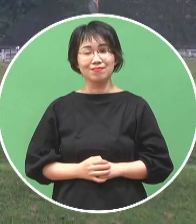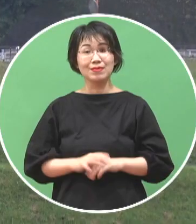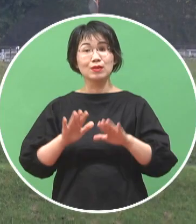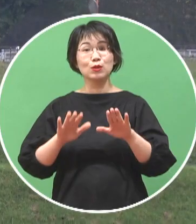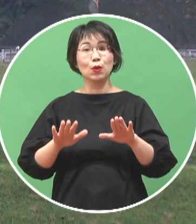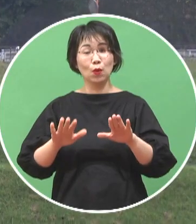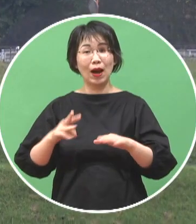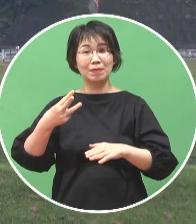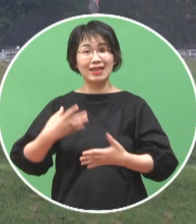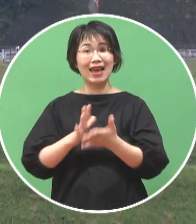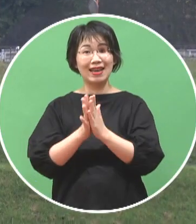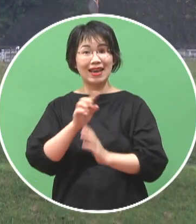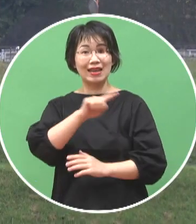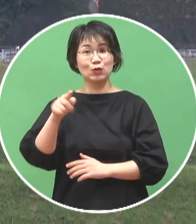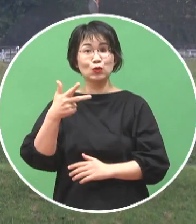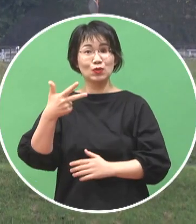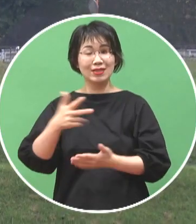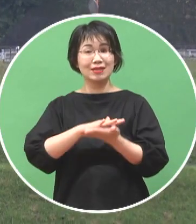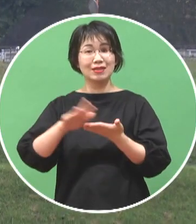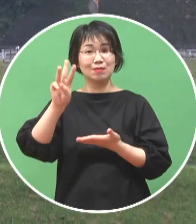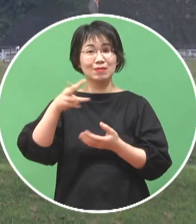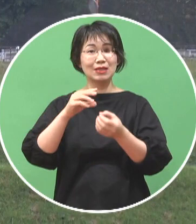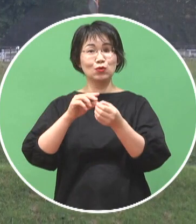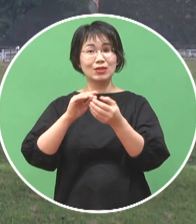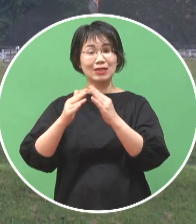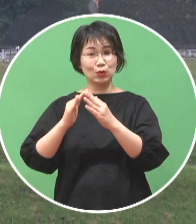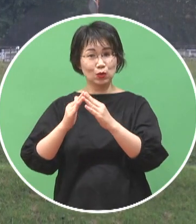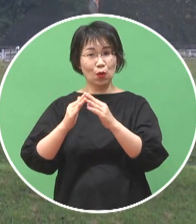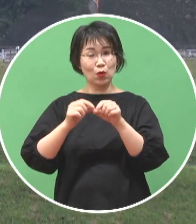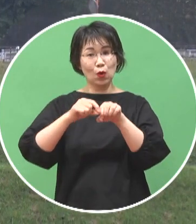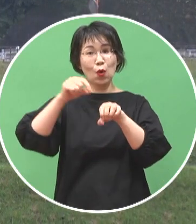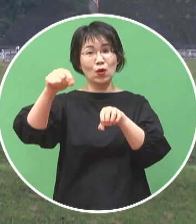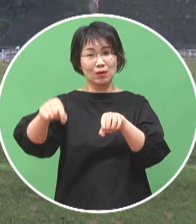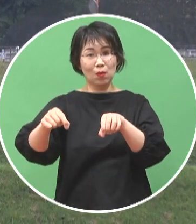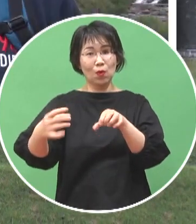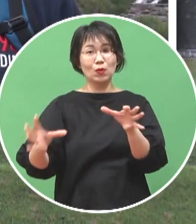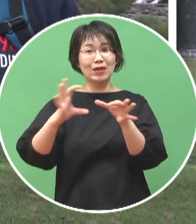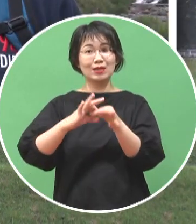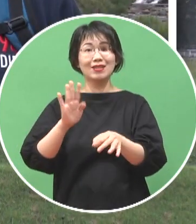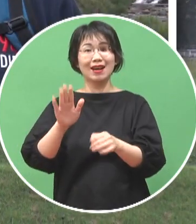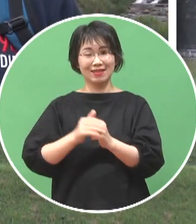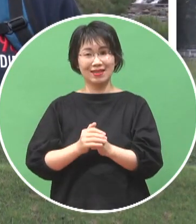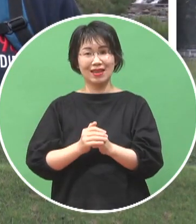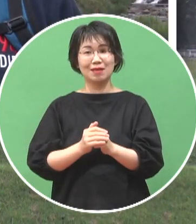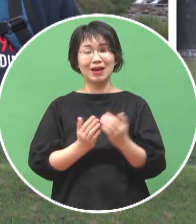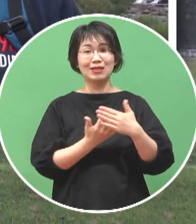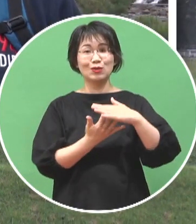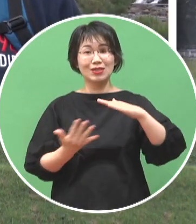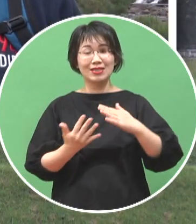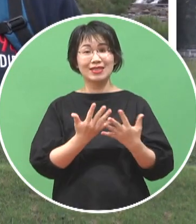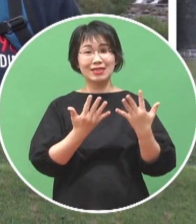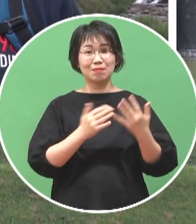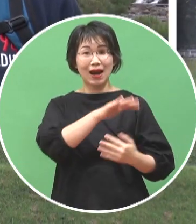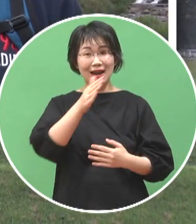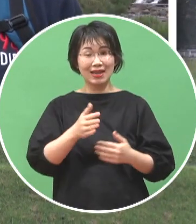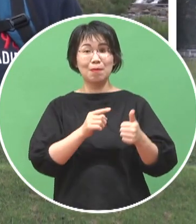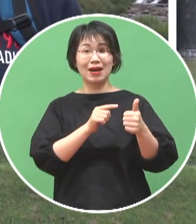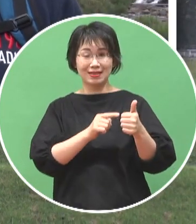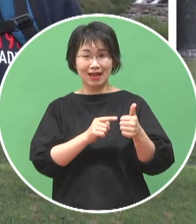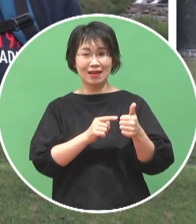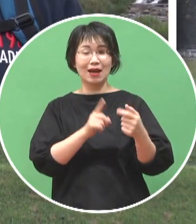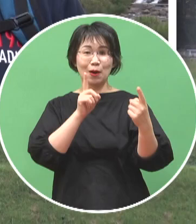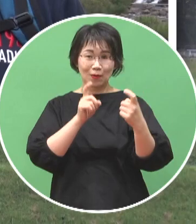今日は三重県津市美杉町とリモートでつながっています。柴山さん、そちらはいかがでしょうか？